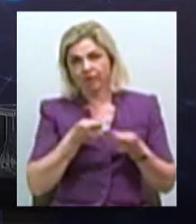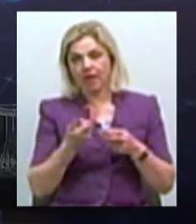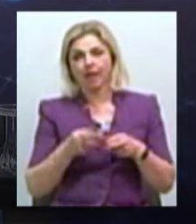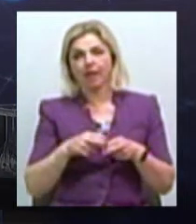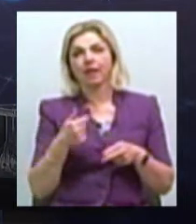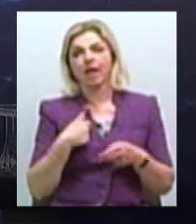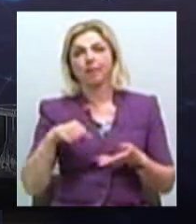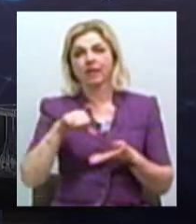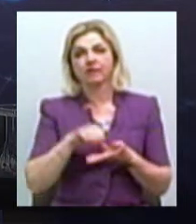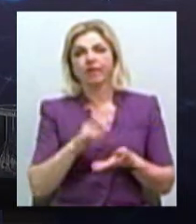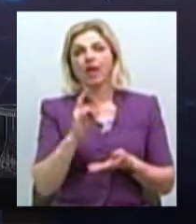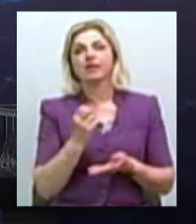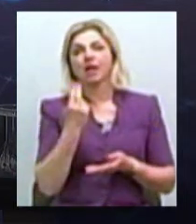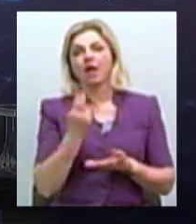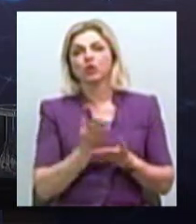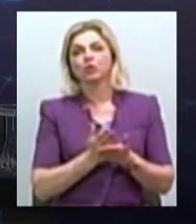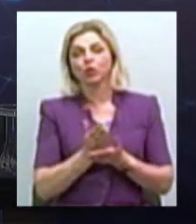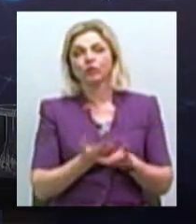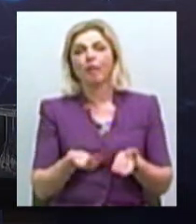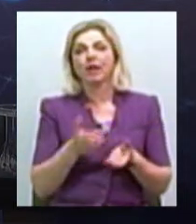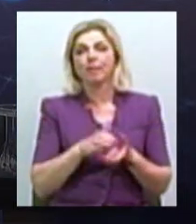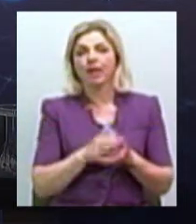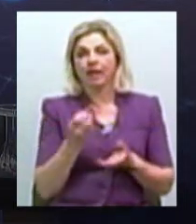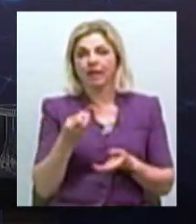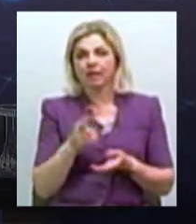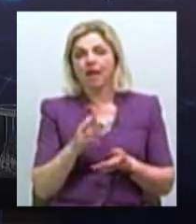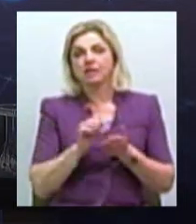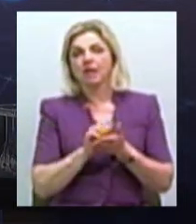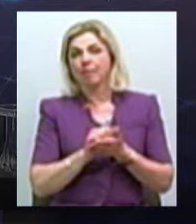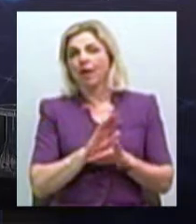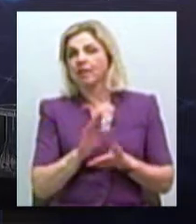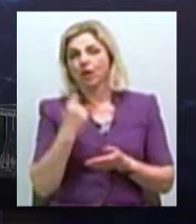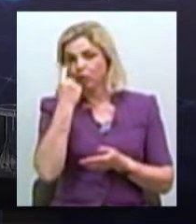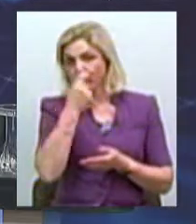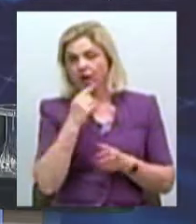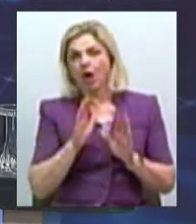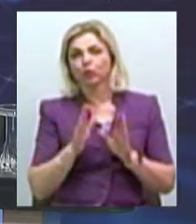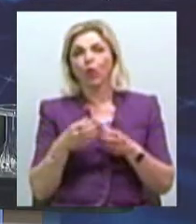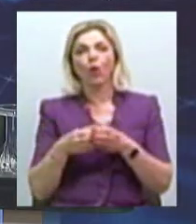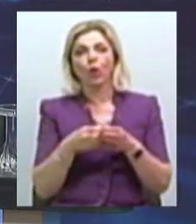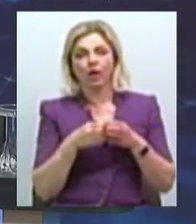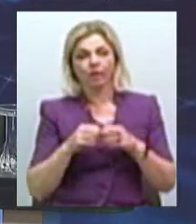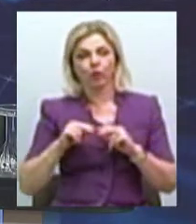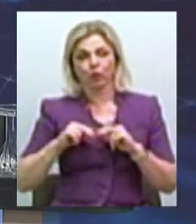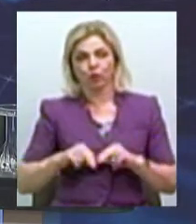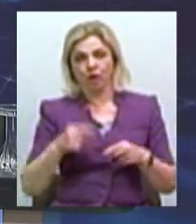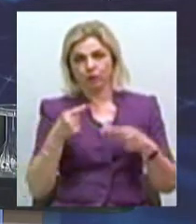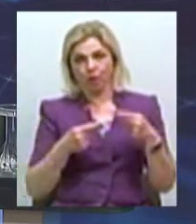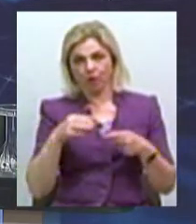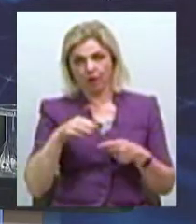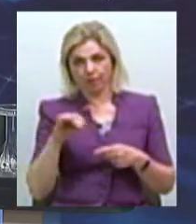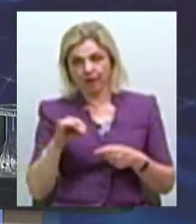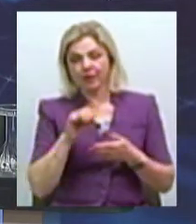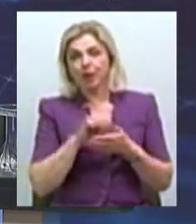представляю, Національна служба посередництва і примирення, займається не індивідуальними, а лише колективними трудовими спорами.